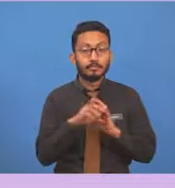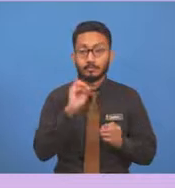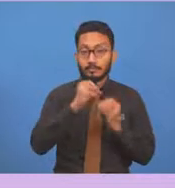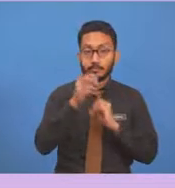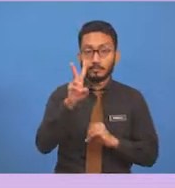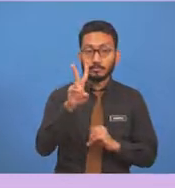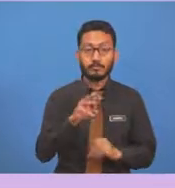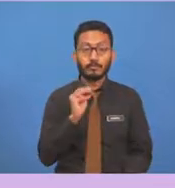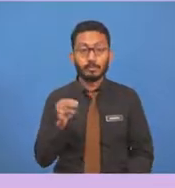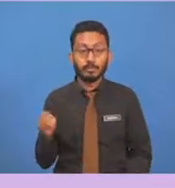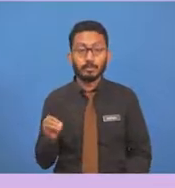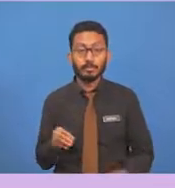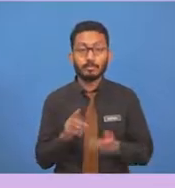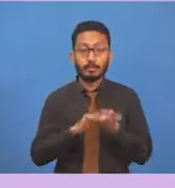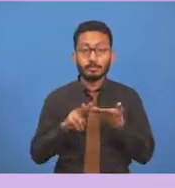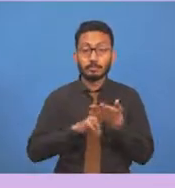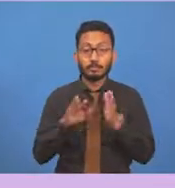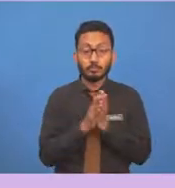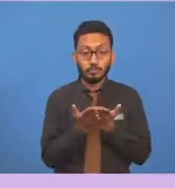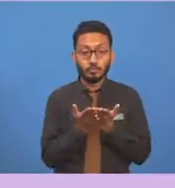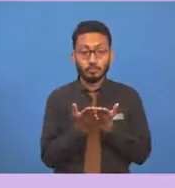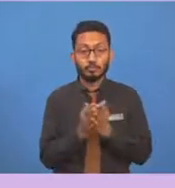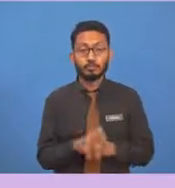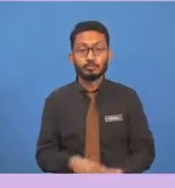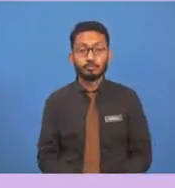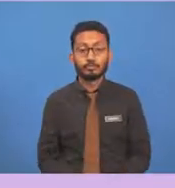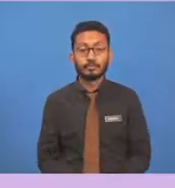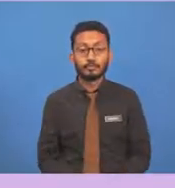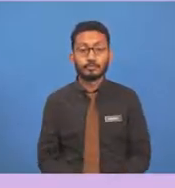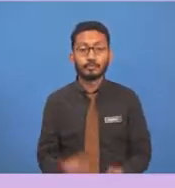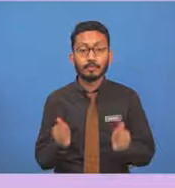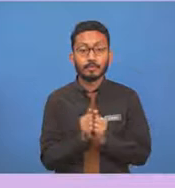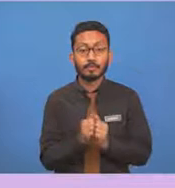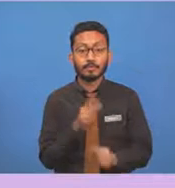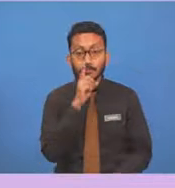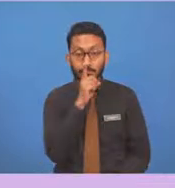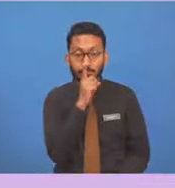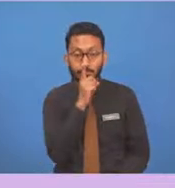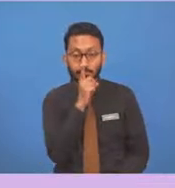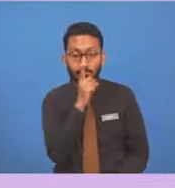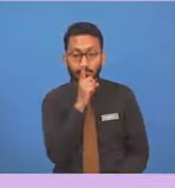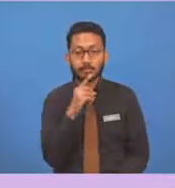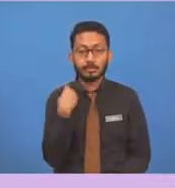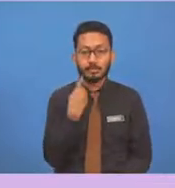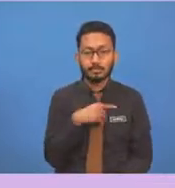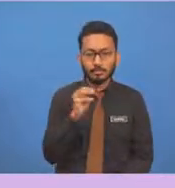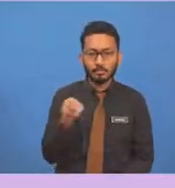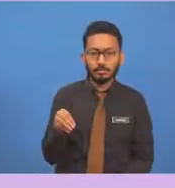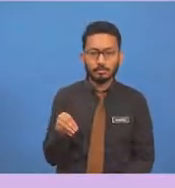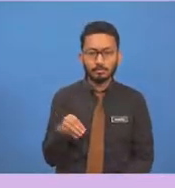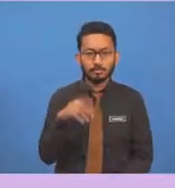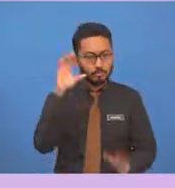murid-murid membaca buku di perpustakaan dengan senyap. Adakah murid-murid dalam gambar